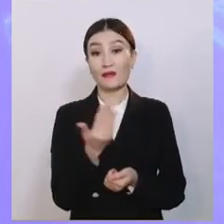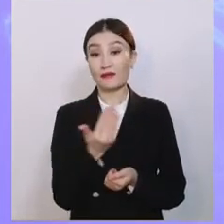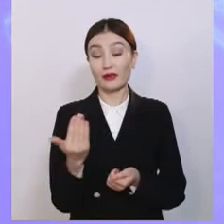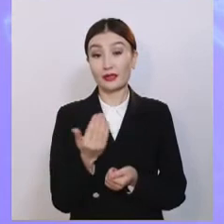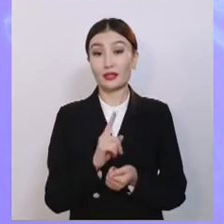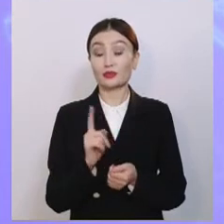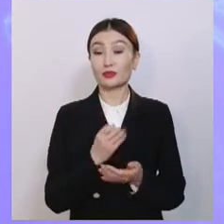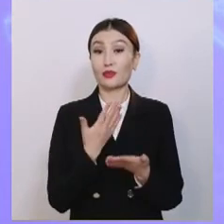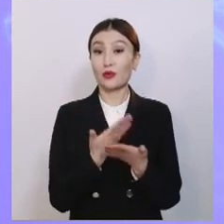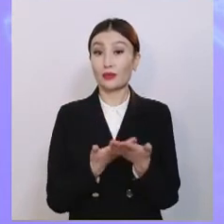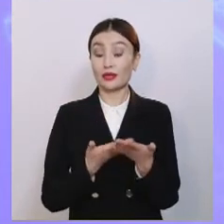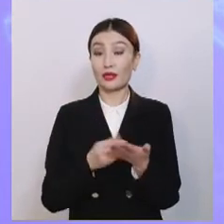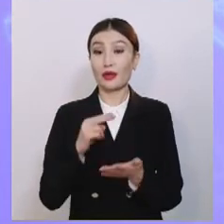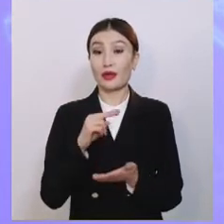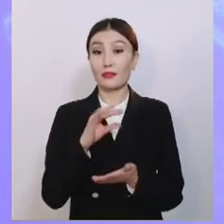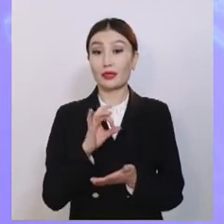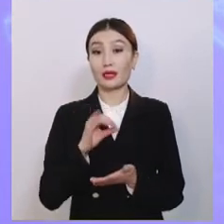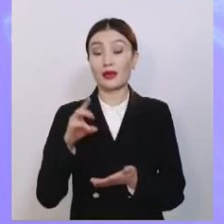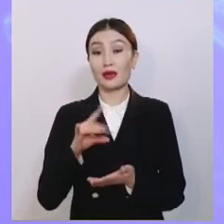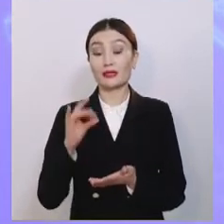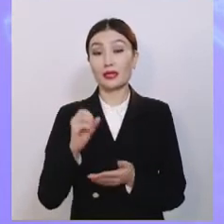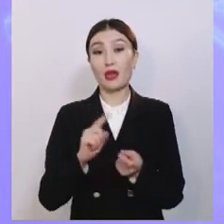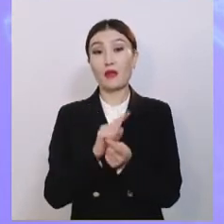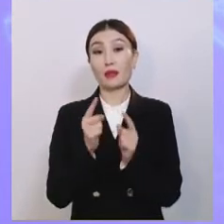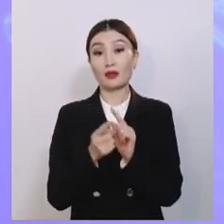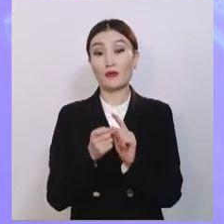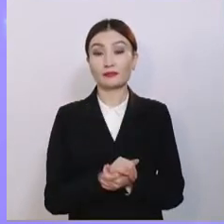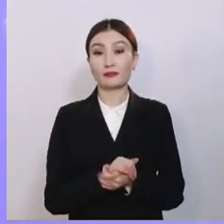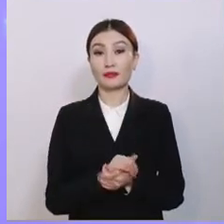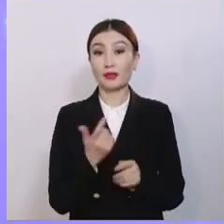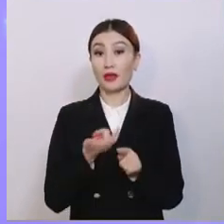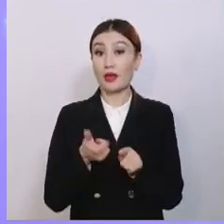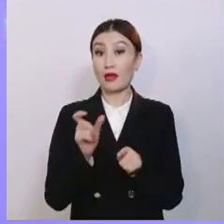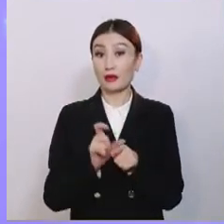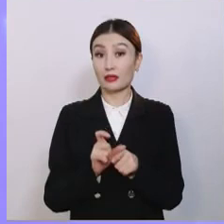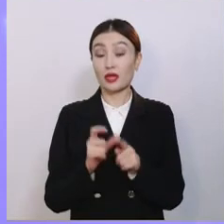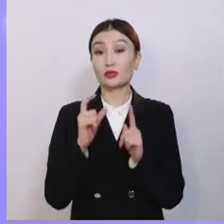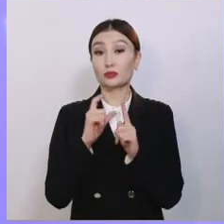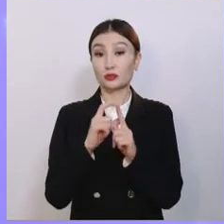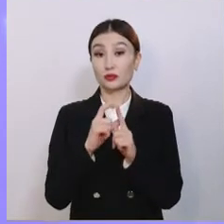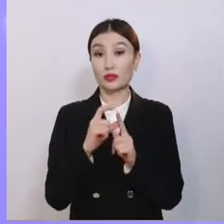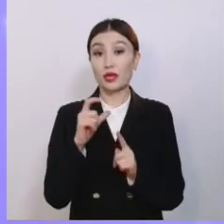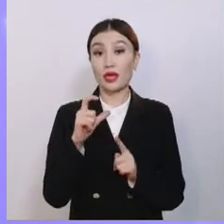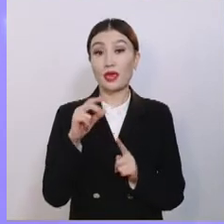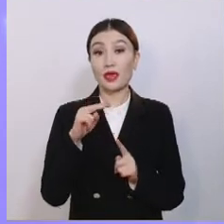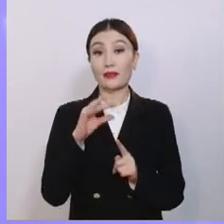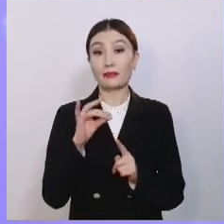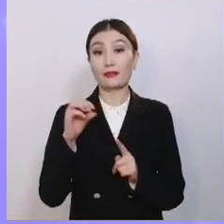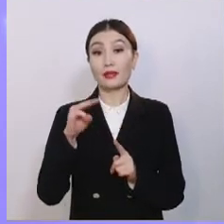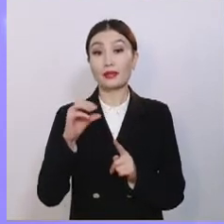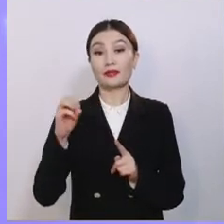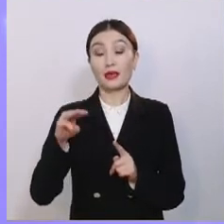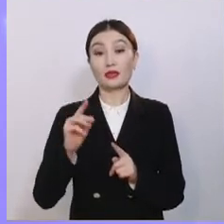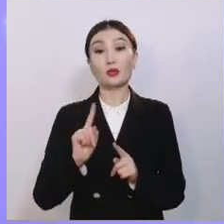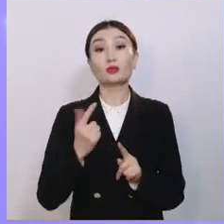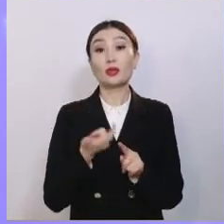что означает прилагательное в переводе с греческого языка? Это слово «эпитет». Что же